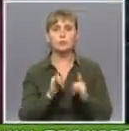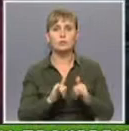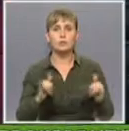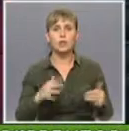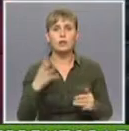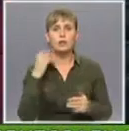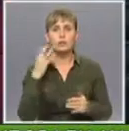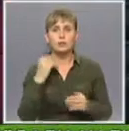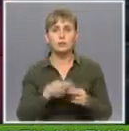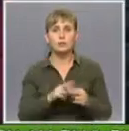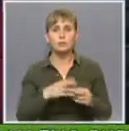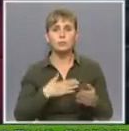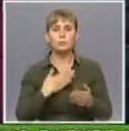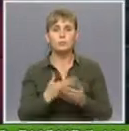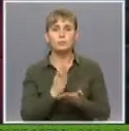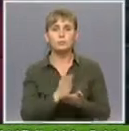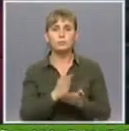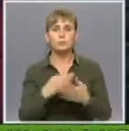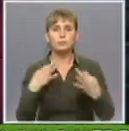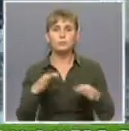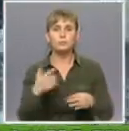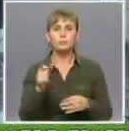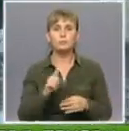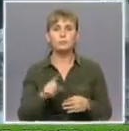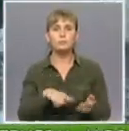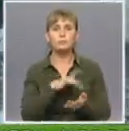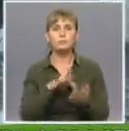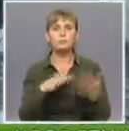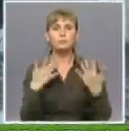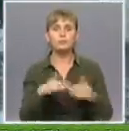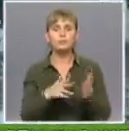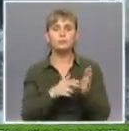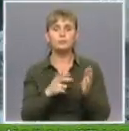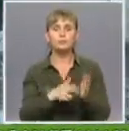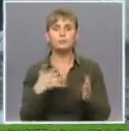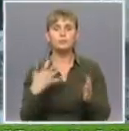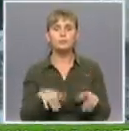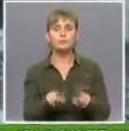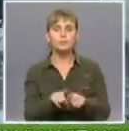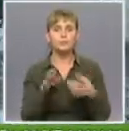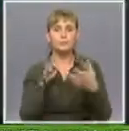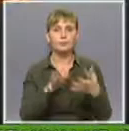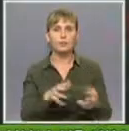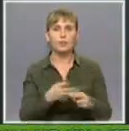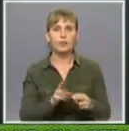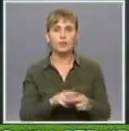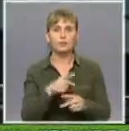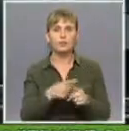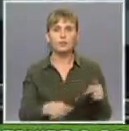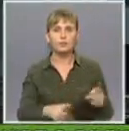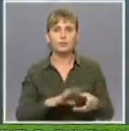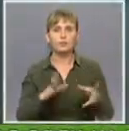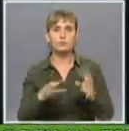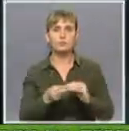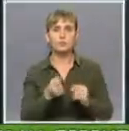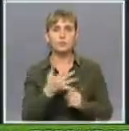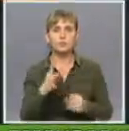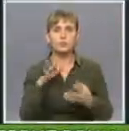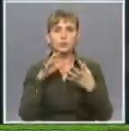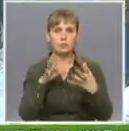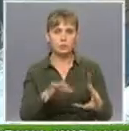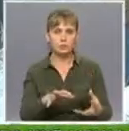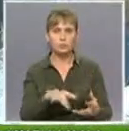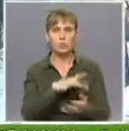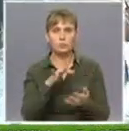Алматы. Для этого активно внедряется транспорт на газе. В городе уже 850 таких автобусов. Это половина от общего количества общественного